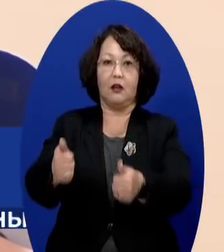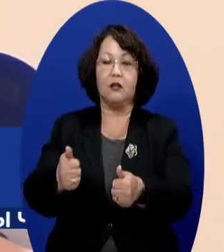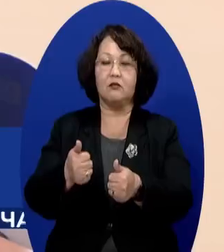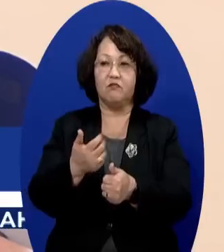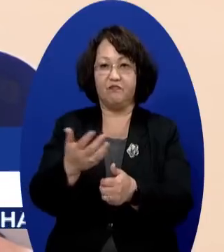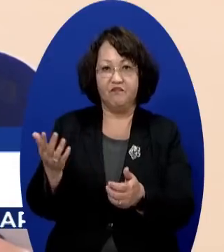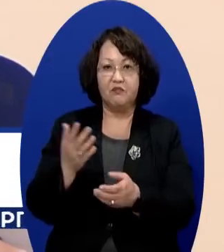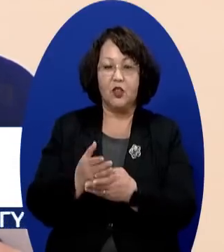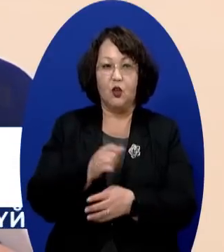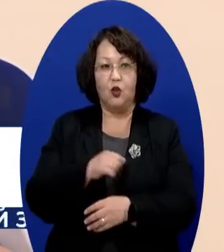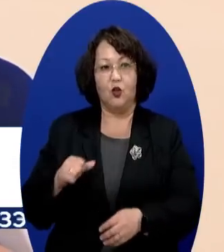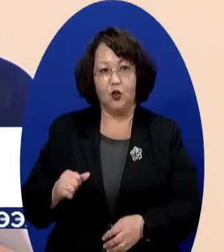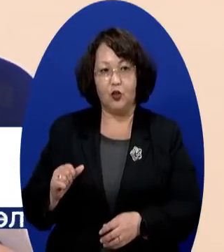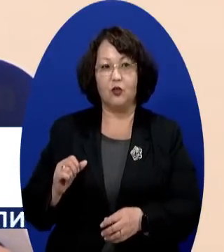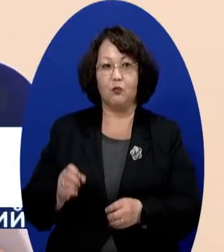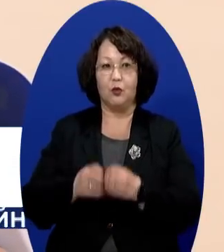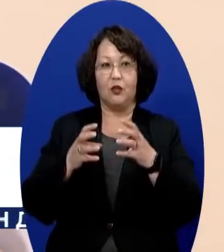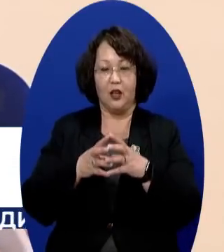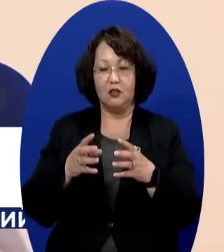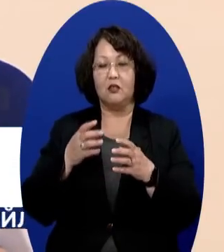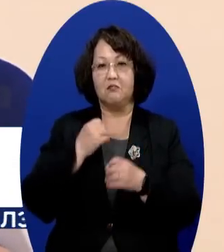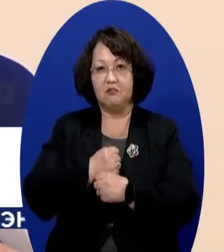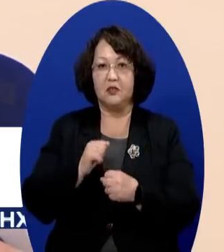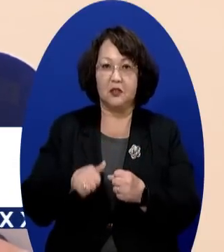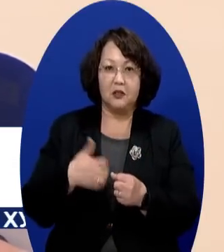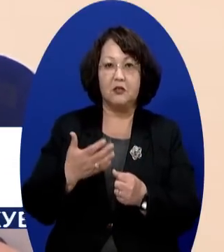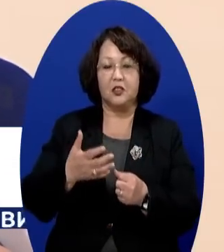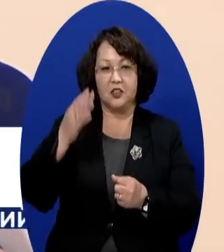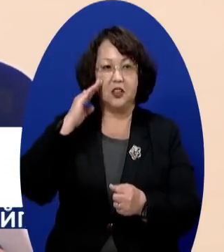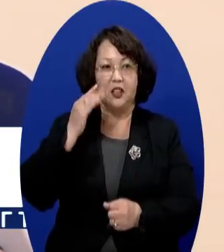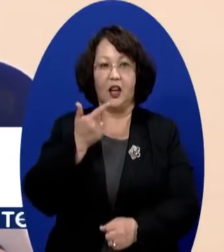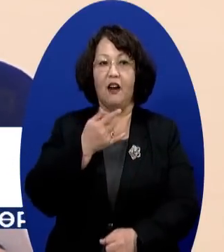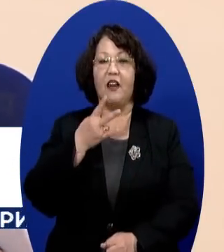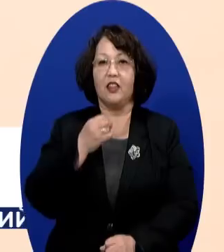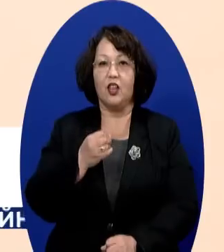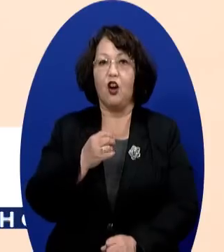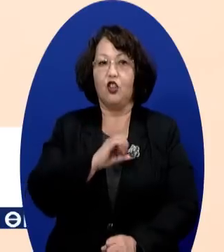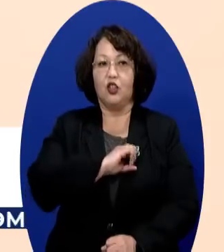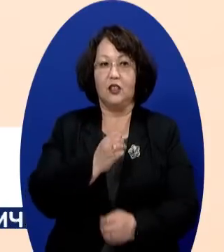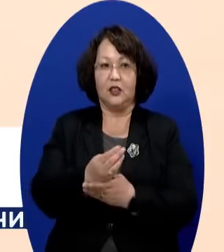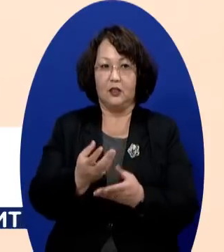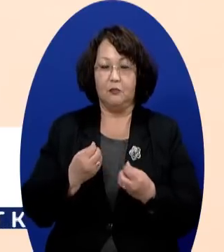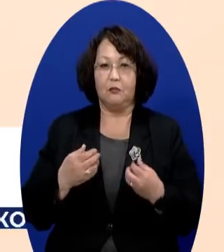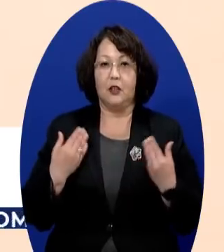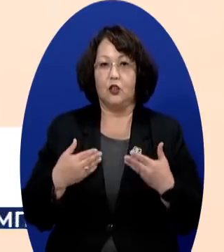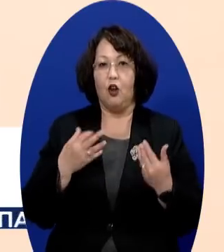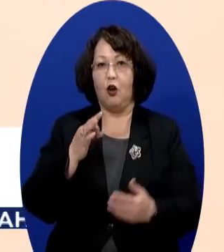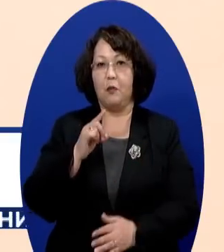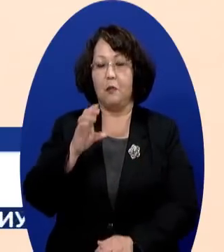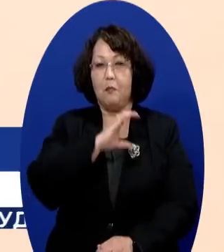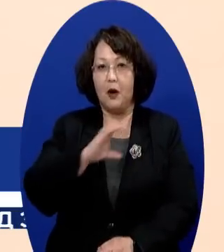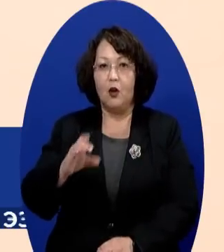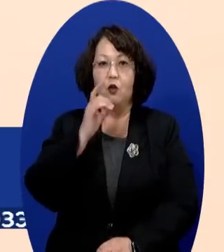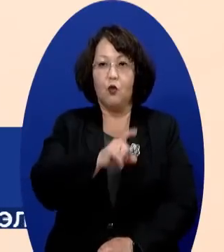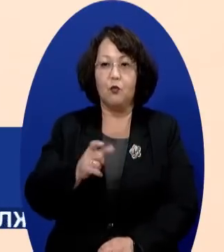өрийн оруулсан хувь нэмрийн маш өндөрөөр үнэлүүлж юм цэргийн гавьяаны одонгоор шагнуулсандаа бол маш их баяртай байгаа. Манай онцгой байдлын алба бол эрдэнэ хүний